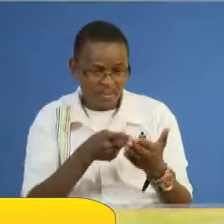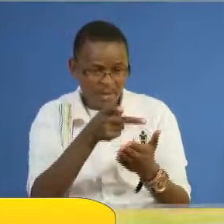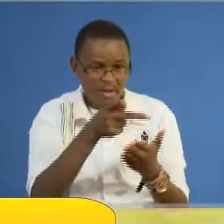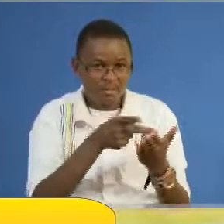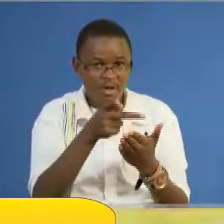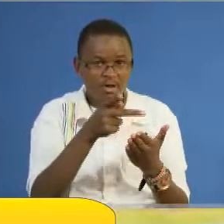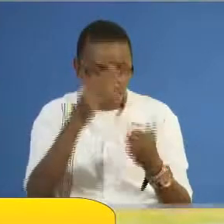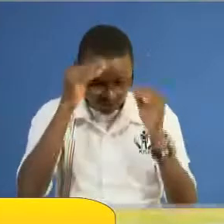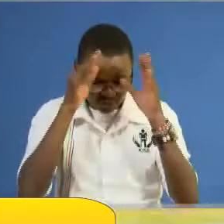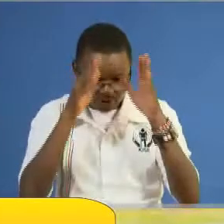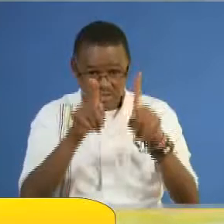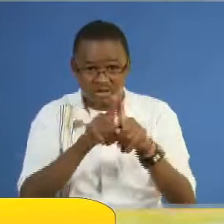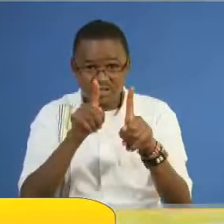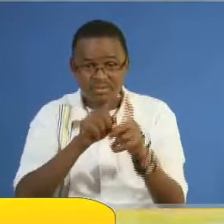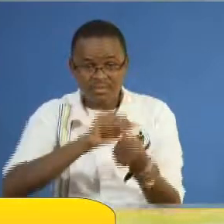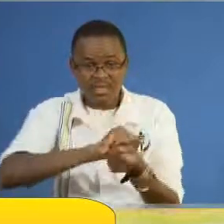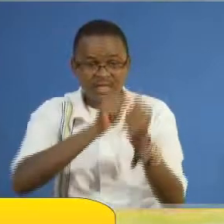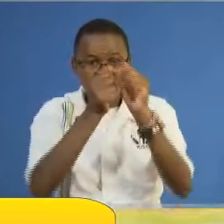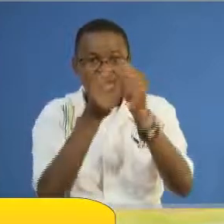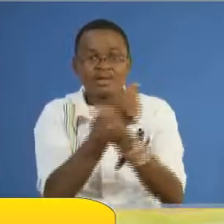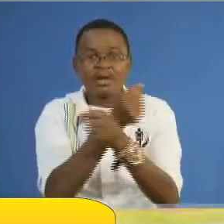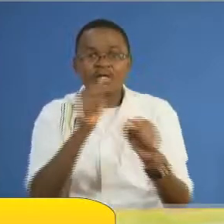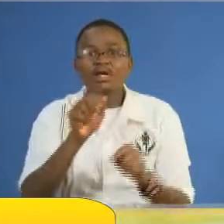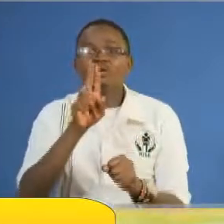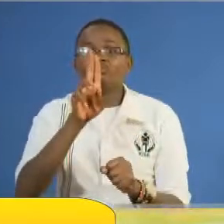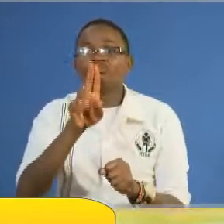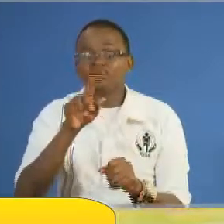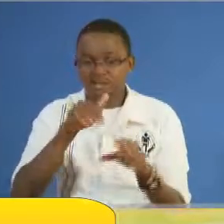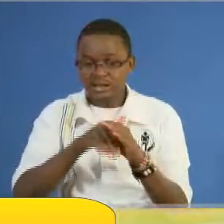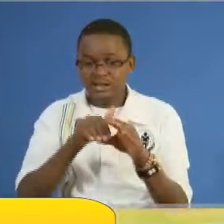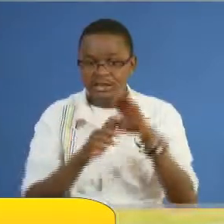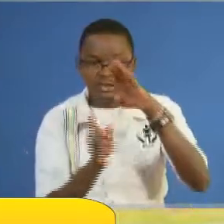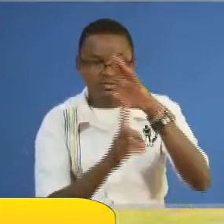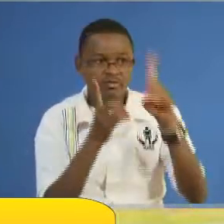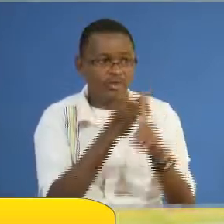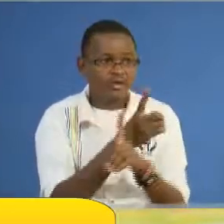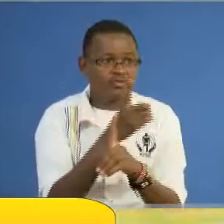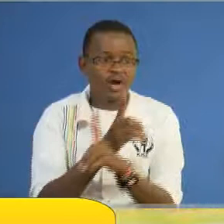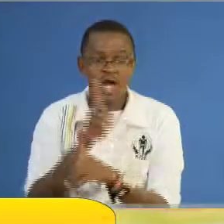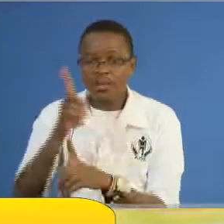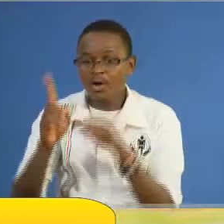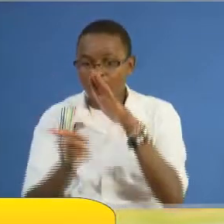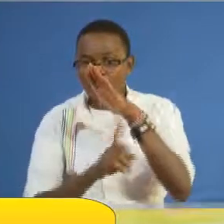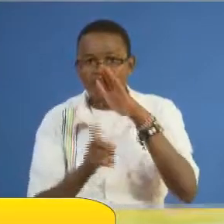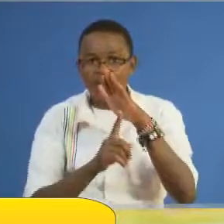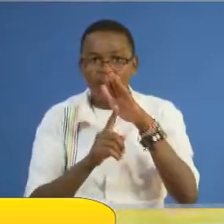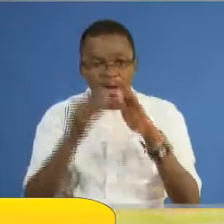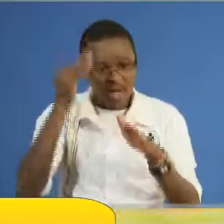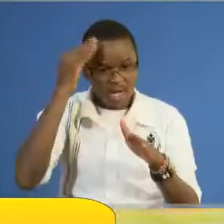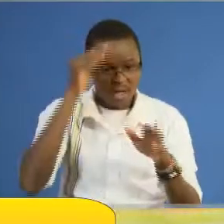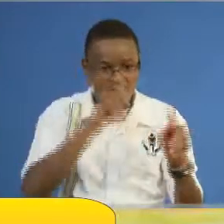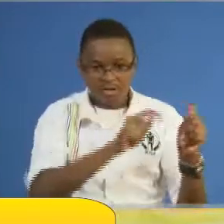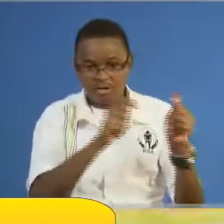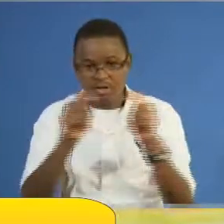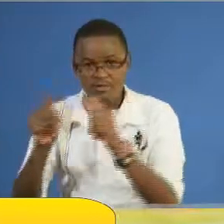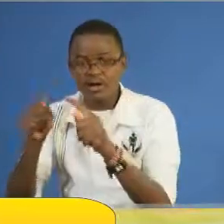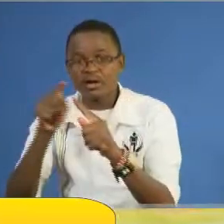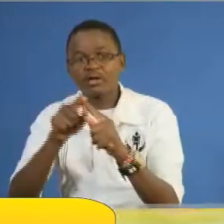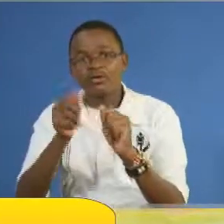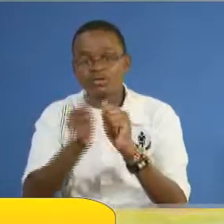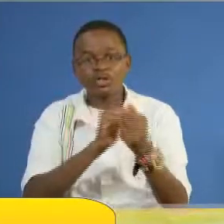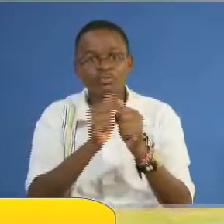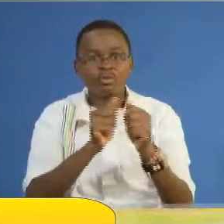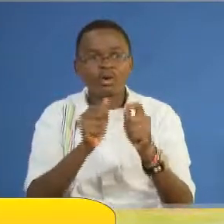elimu imeathiriwa na mabadiliko yaliyofanywa na Rais Uhuru Kenyatta katika wizara mbalimbali, huku waziri wa elimu akihamishiwa kwenye wizara ya